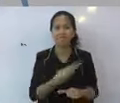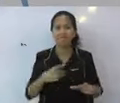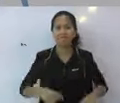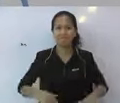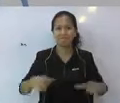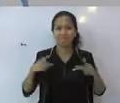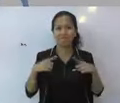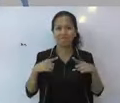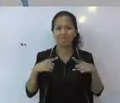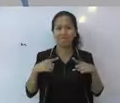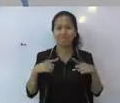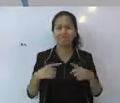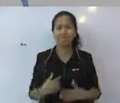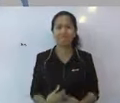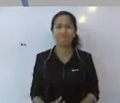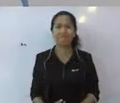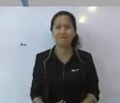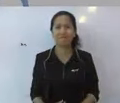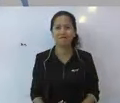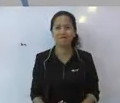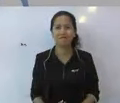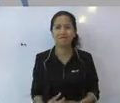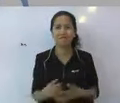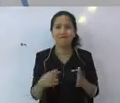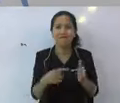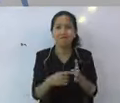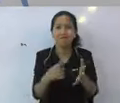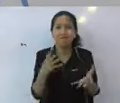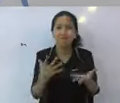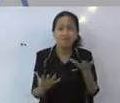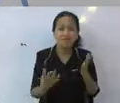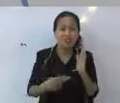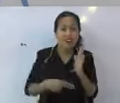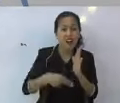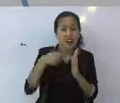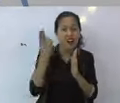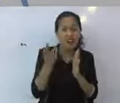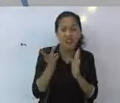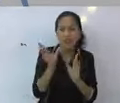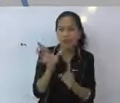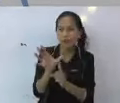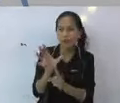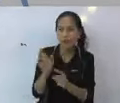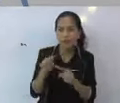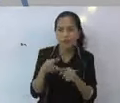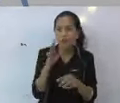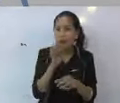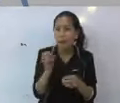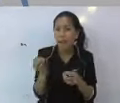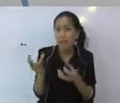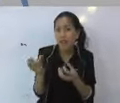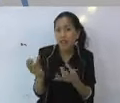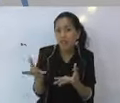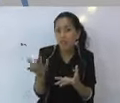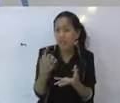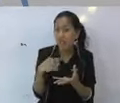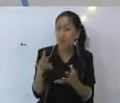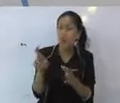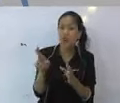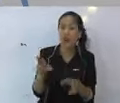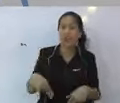yung highly advertised. Yes. Kaya yan ang nakikita ng mga tao, yan ang